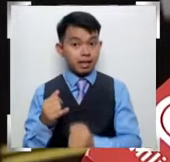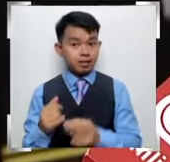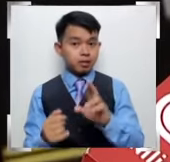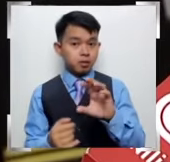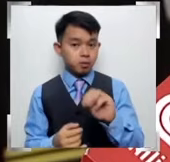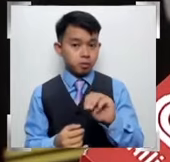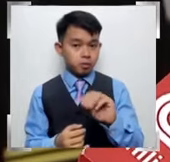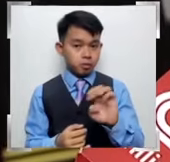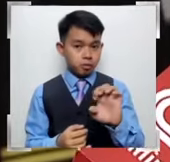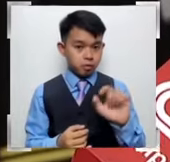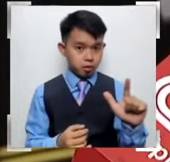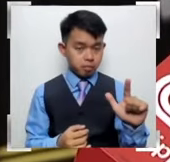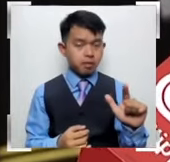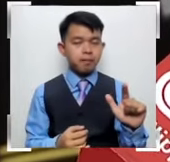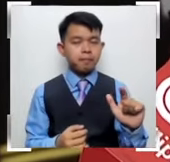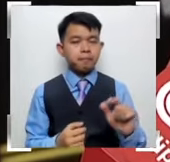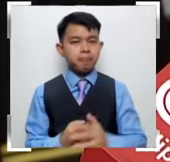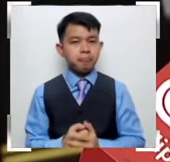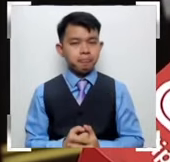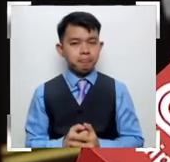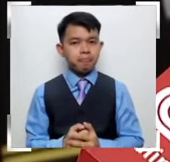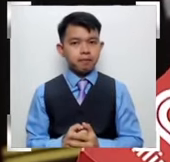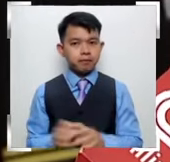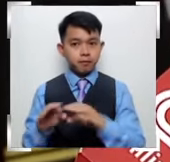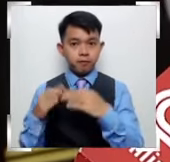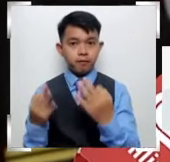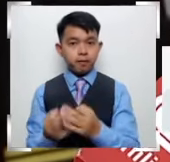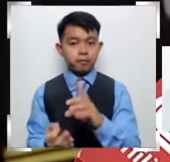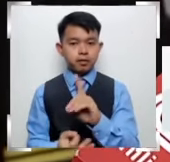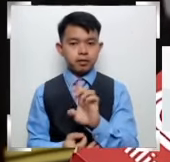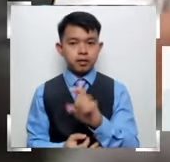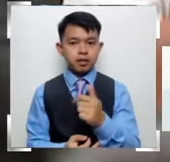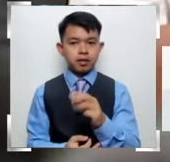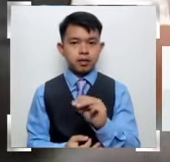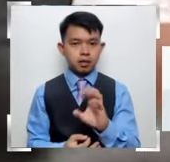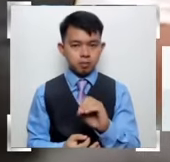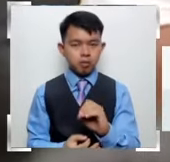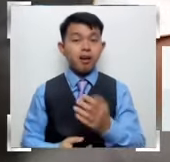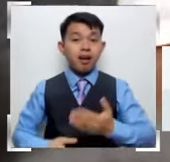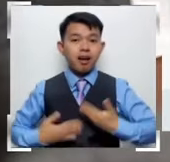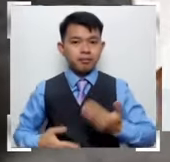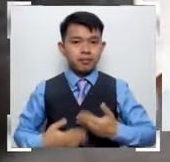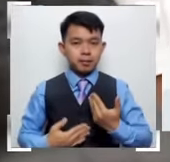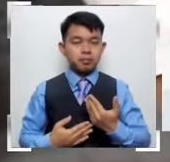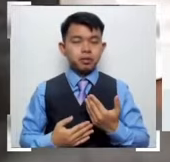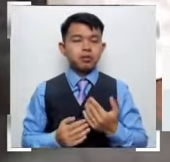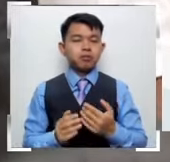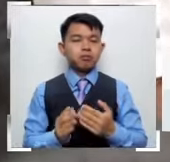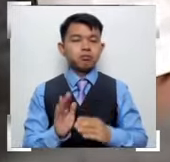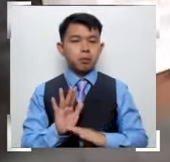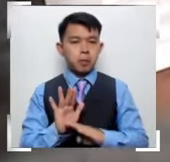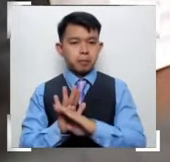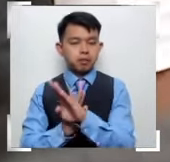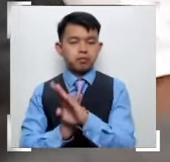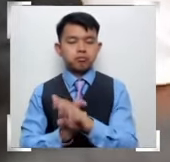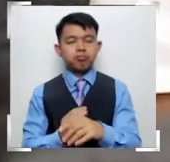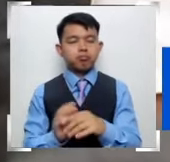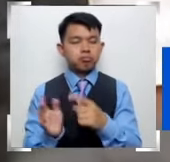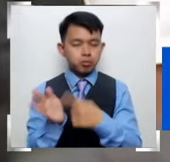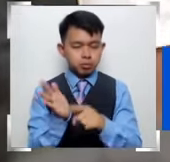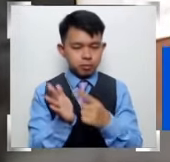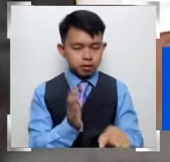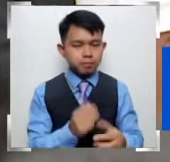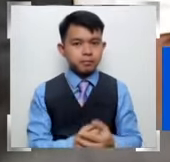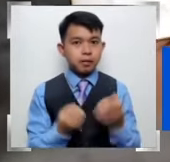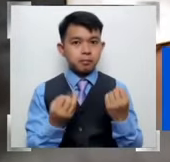Alaba. Ikinatuwa naman ng pamilya Degamo ang development sa investigasyon. Marami pa pong lumalabas na witnesses po,